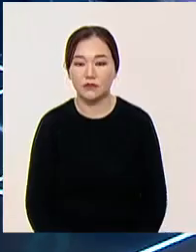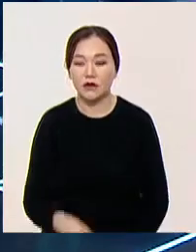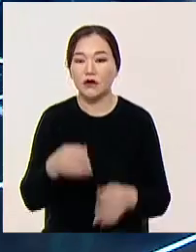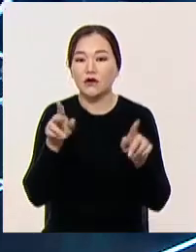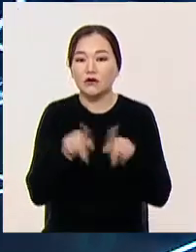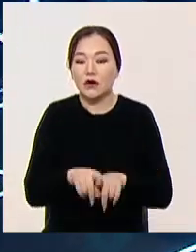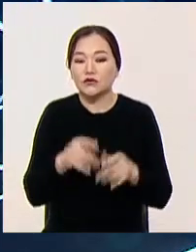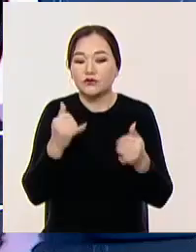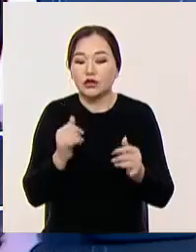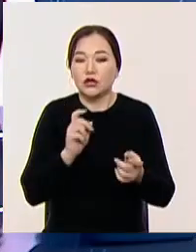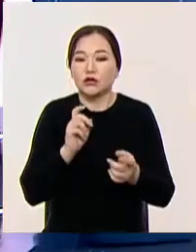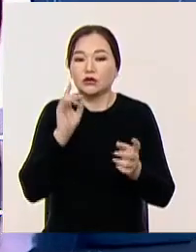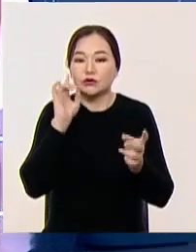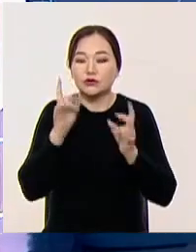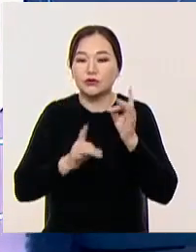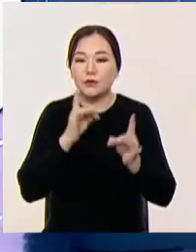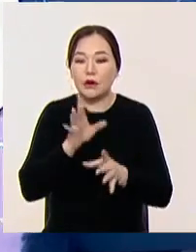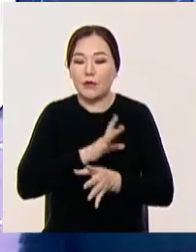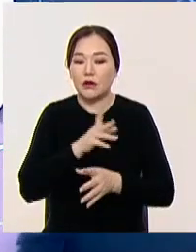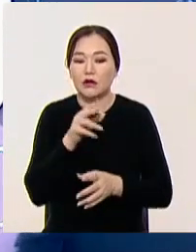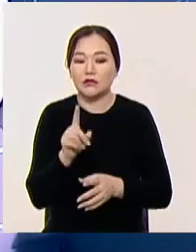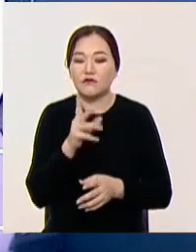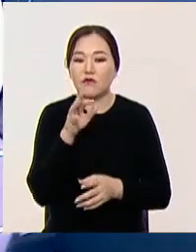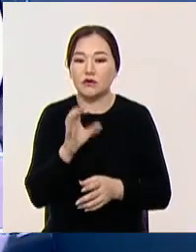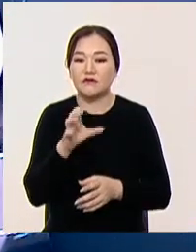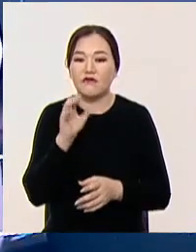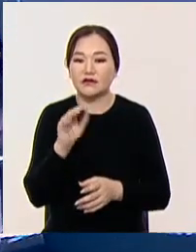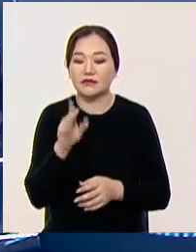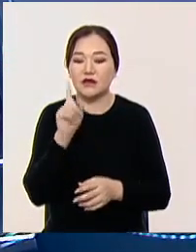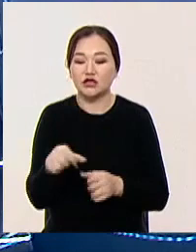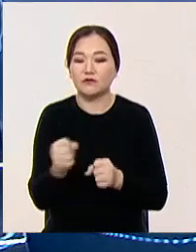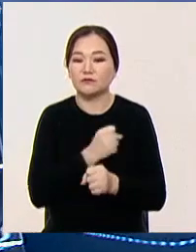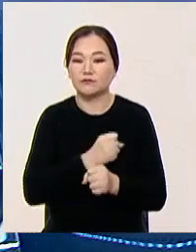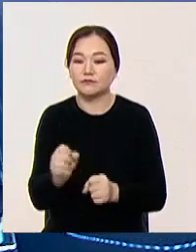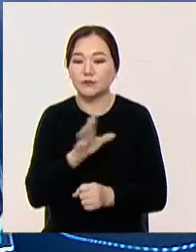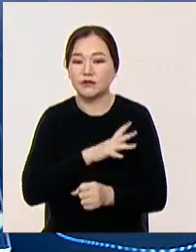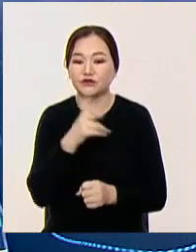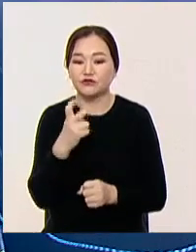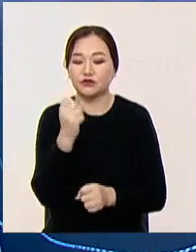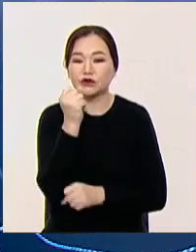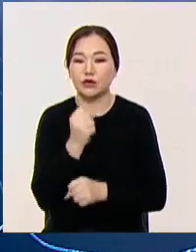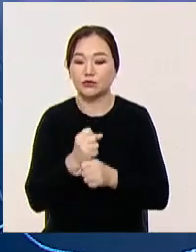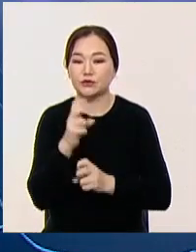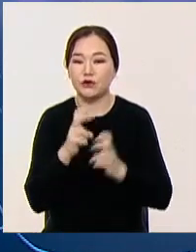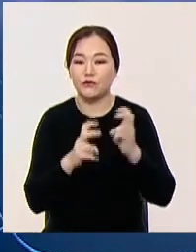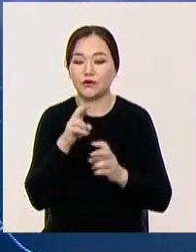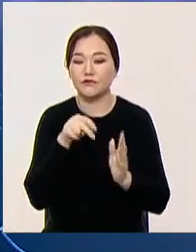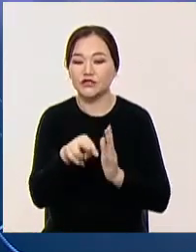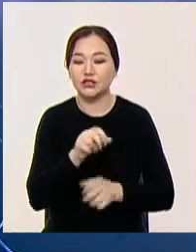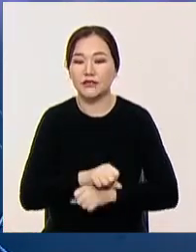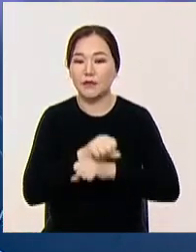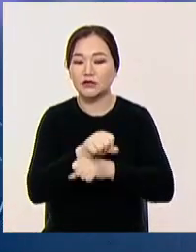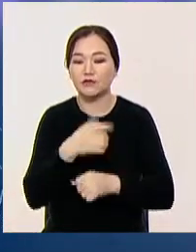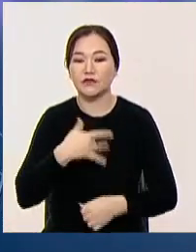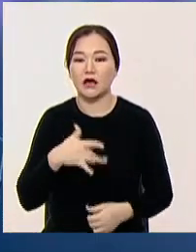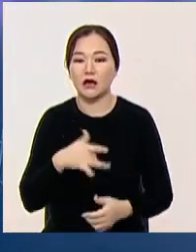Вот так сегодня шумели рабочие компании «Казфосфат». В ход пошли даже кулаки. Более 200 сотрудников завода вышли на забастовку в